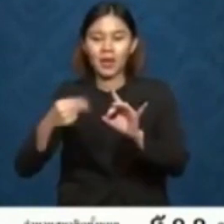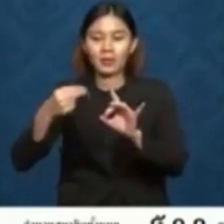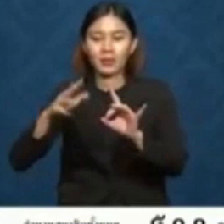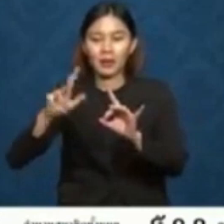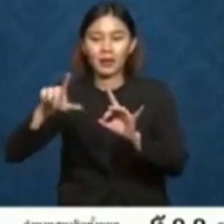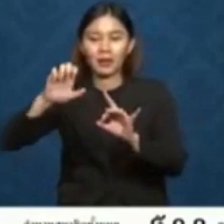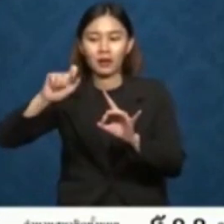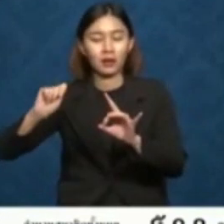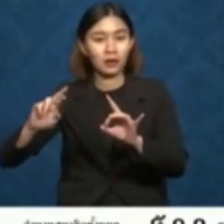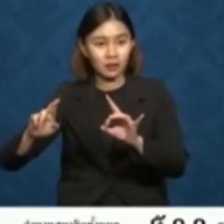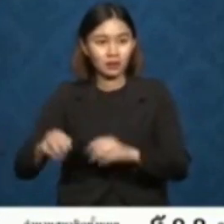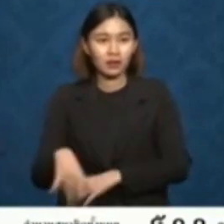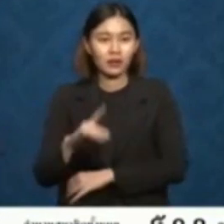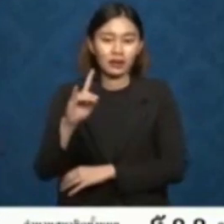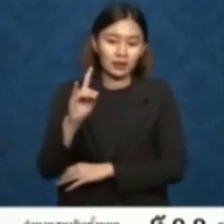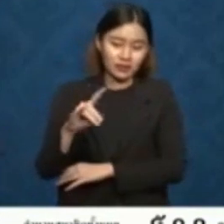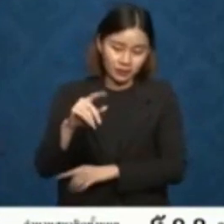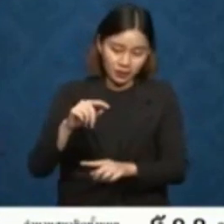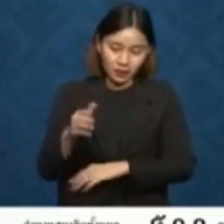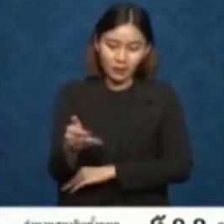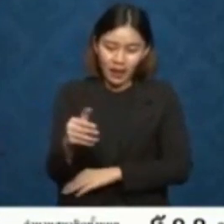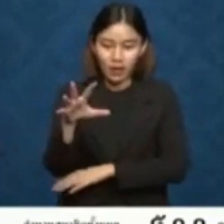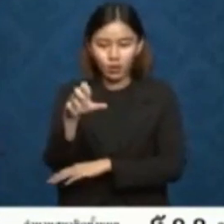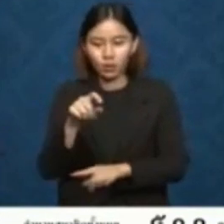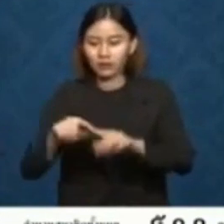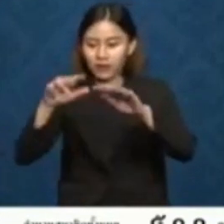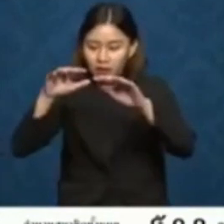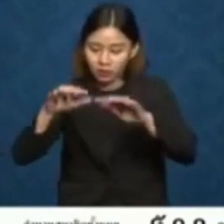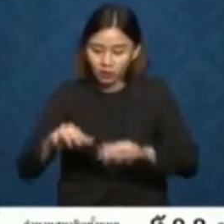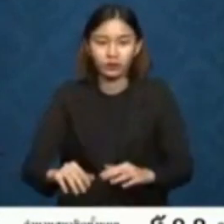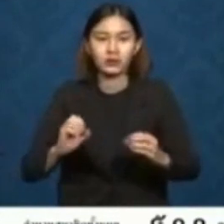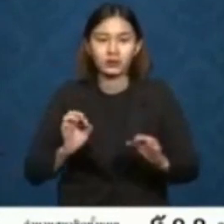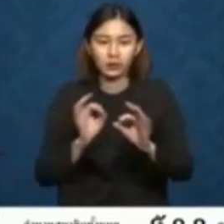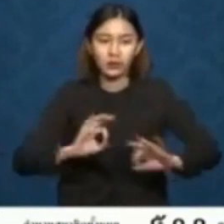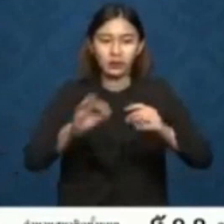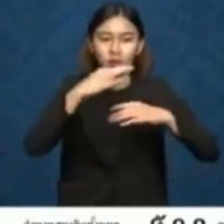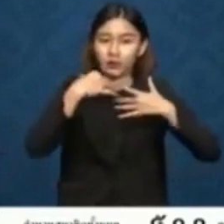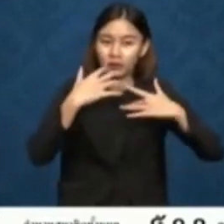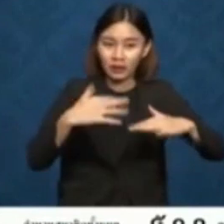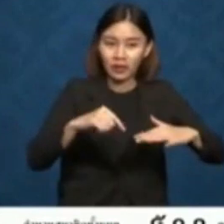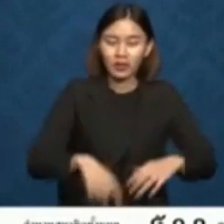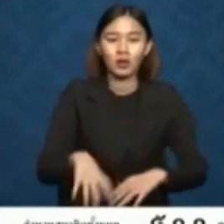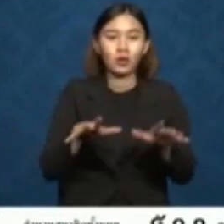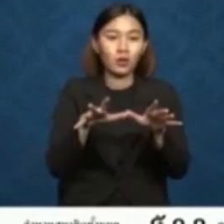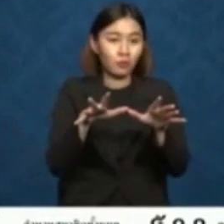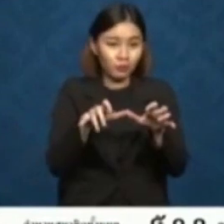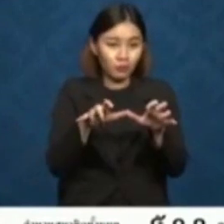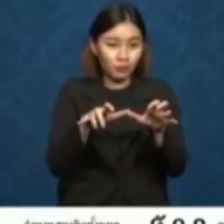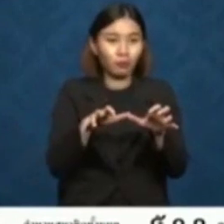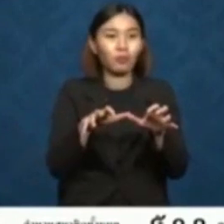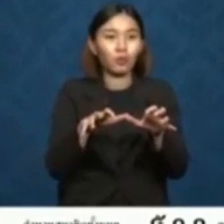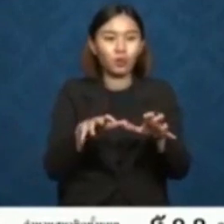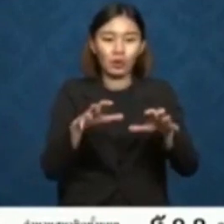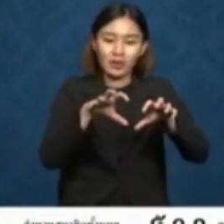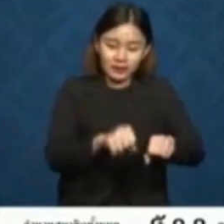ไป 85,000 ลิตรครับสัตว์น้ำที่เคยจับได้ลดลงอย่างต่อเนื่องเหมือนเดิมเลยครับโดยเฉพาะเขตในทะเลชายฝั่งปูม้า